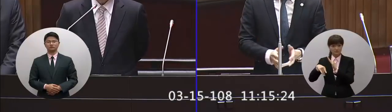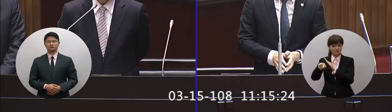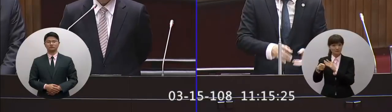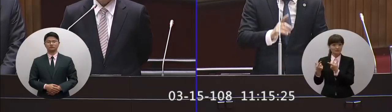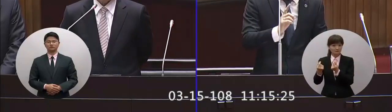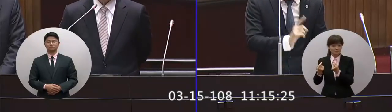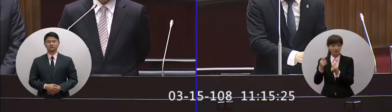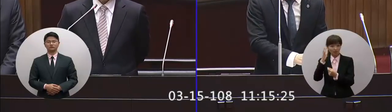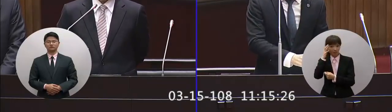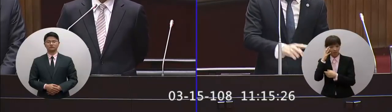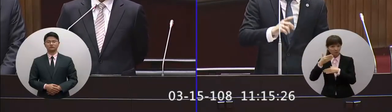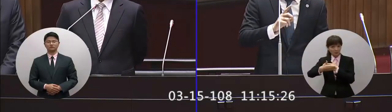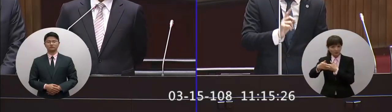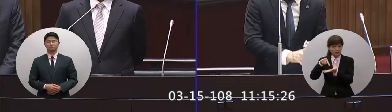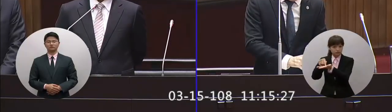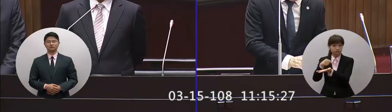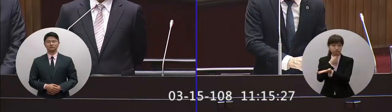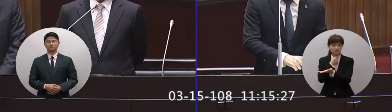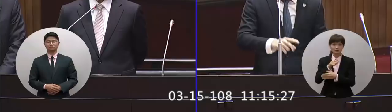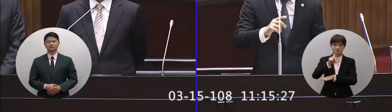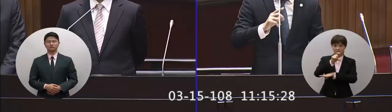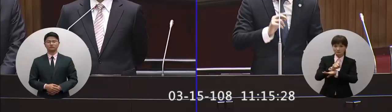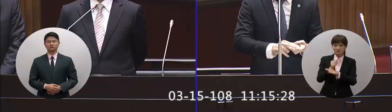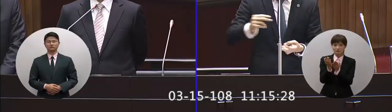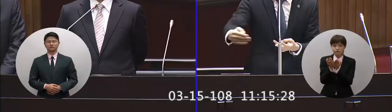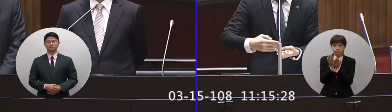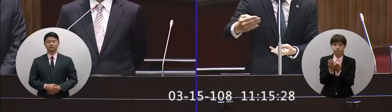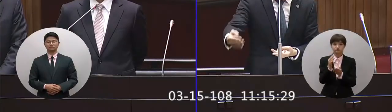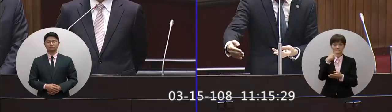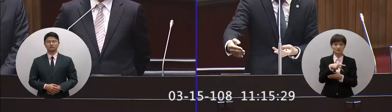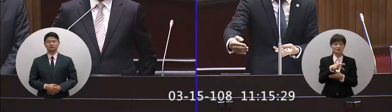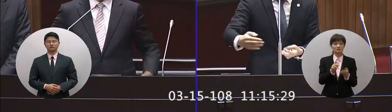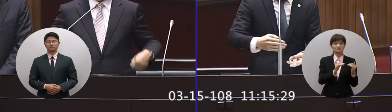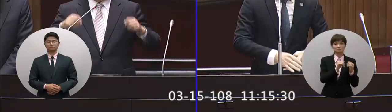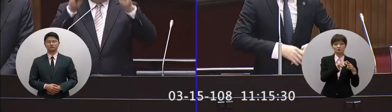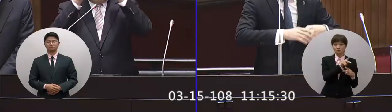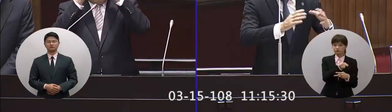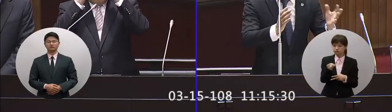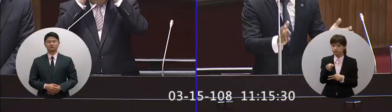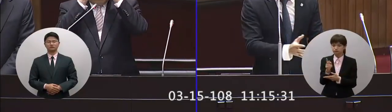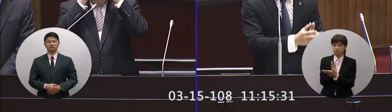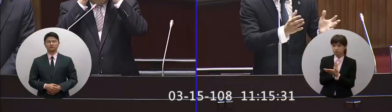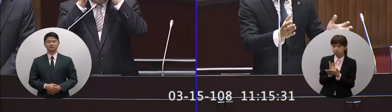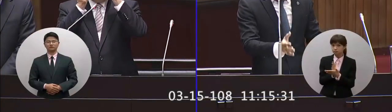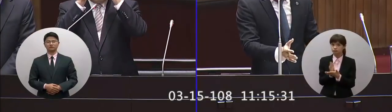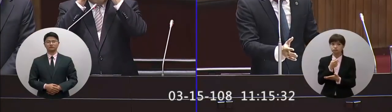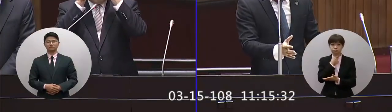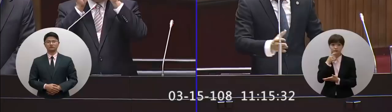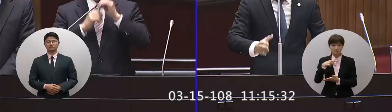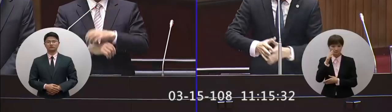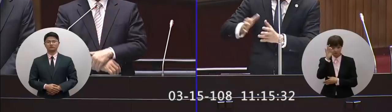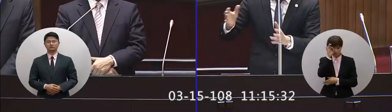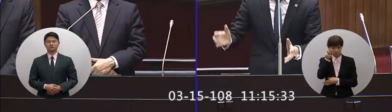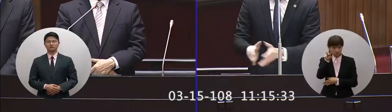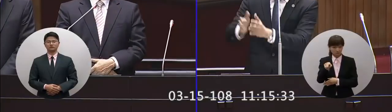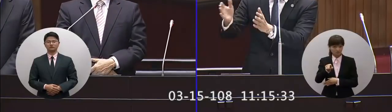复杂的这个过程，爱去上课，爱社工的这个评估，爱甲囡仔互动的评估，爱包括这个家庭的经济的状